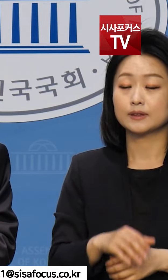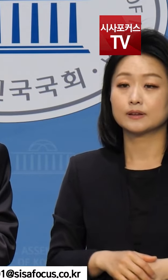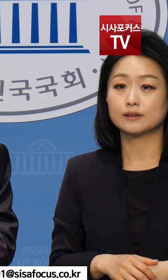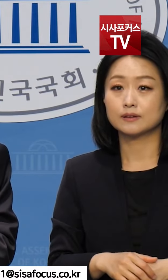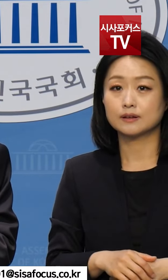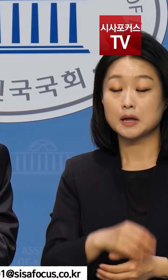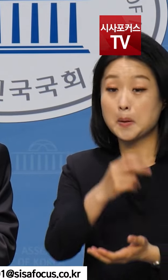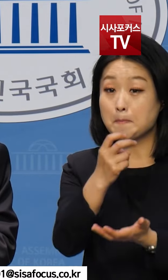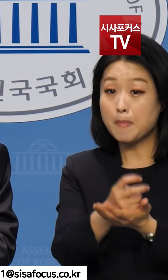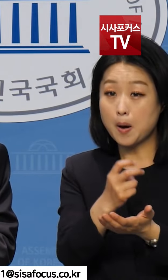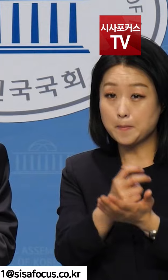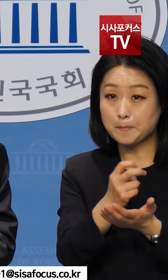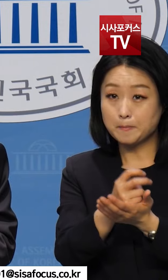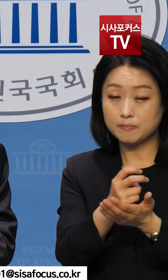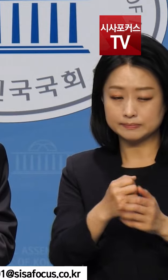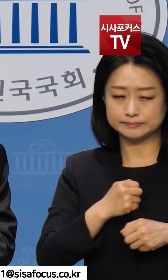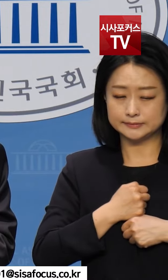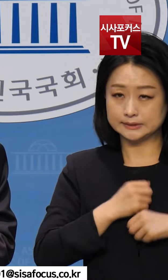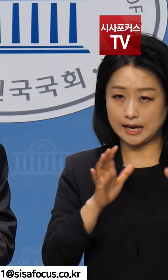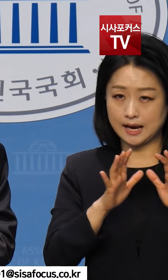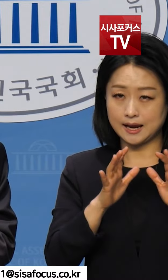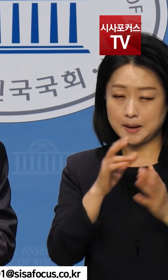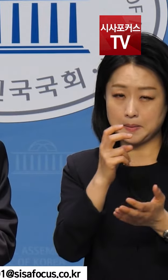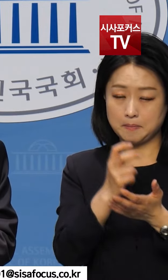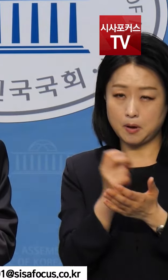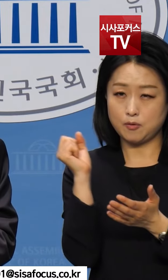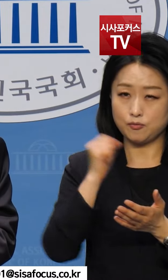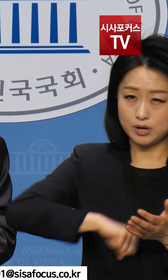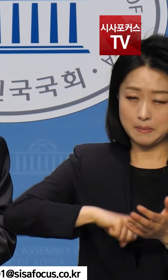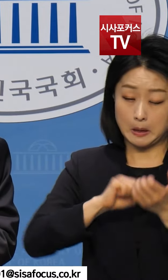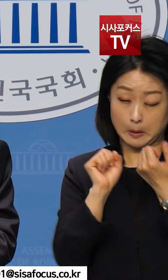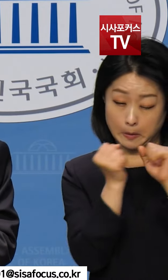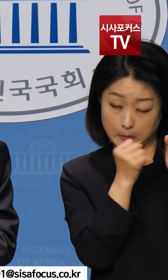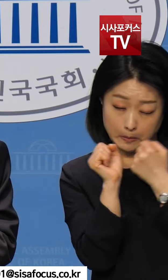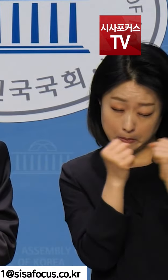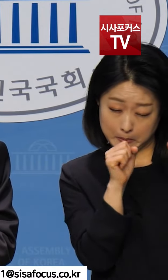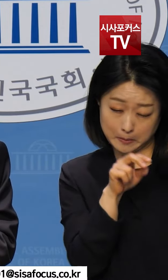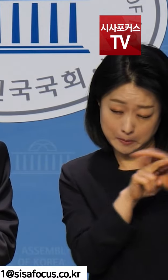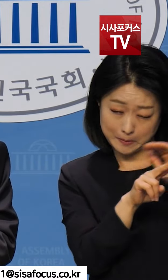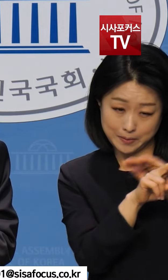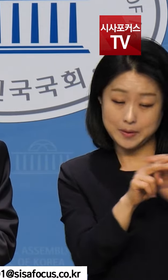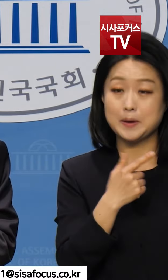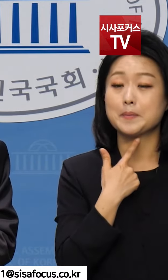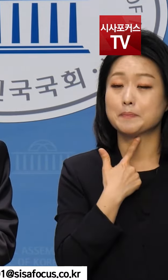범하고도 법망을 다 빠져나갑니다. 그저 잘못한